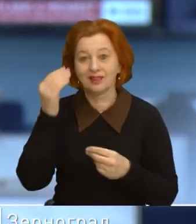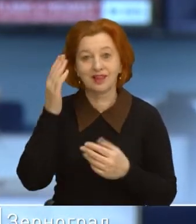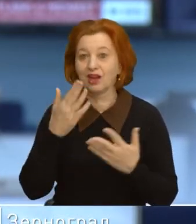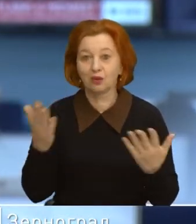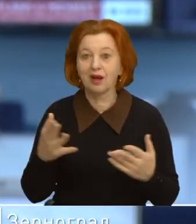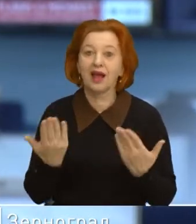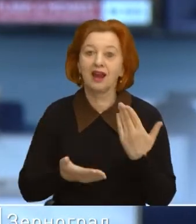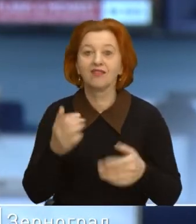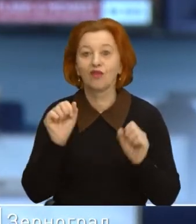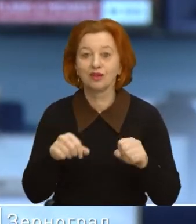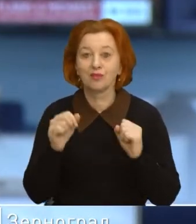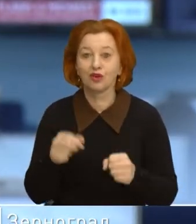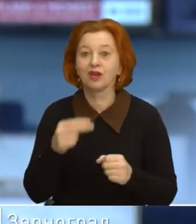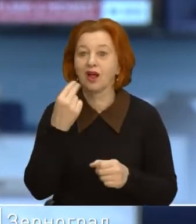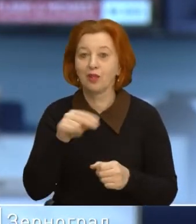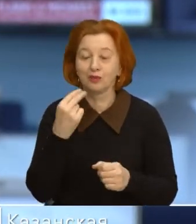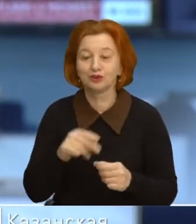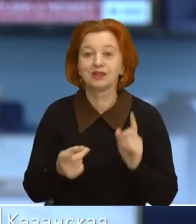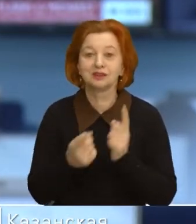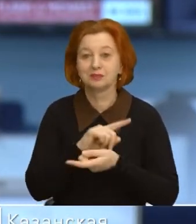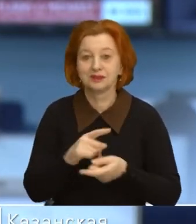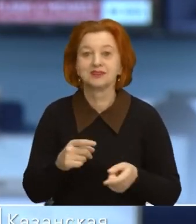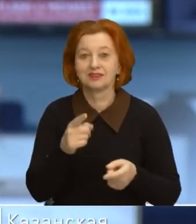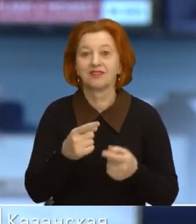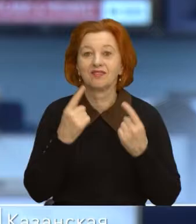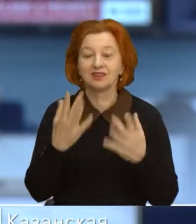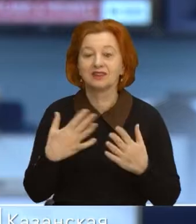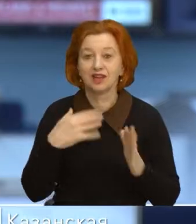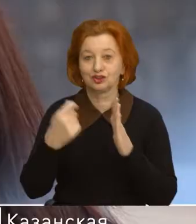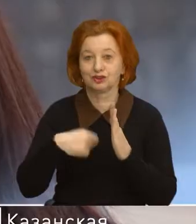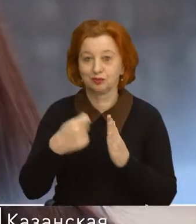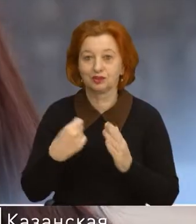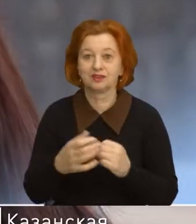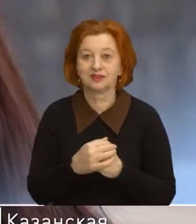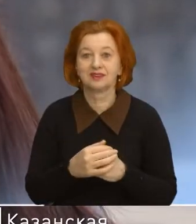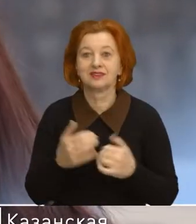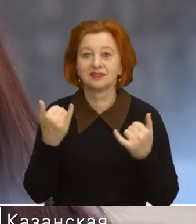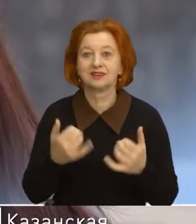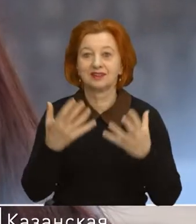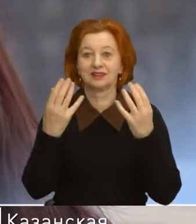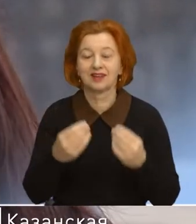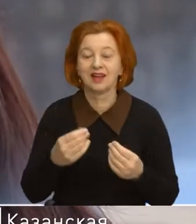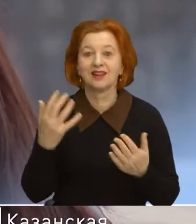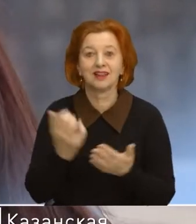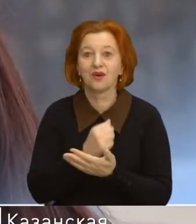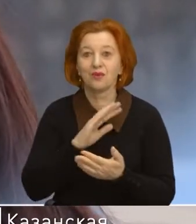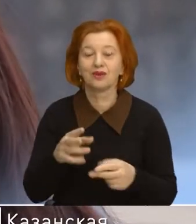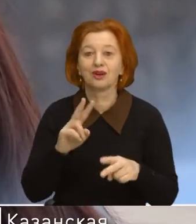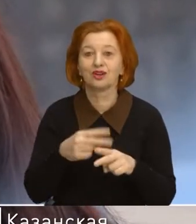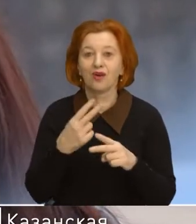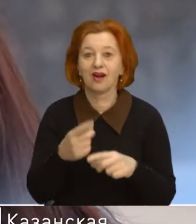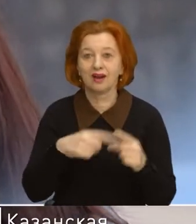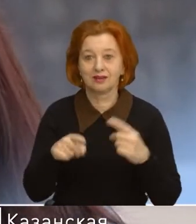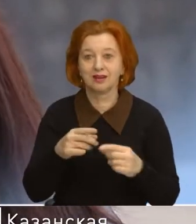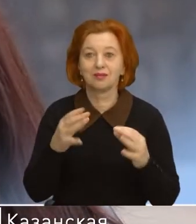или возможности учиться на своих ошибках, выяснила наша съемочная группа. Для меня неудача – это положительный опыт, на